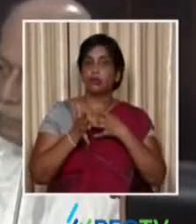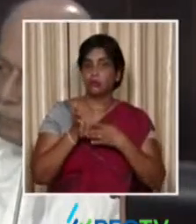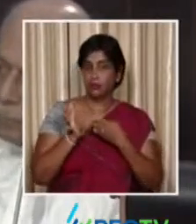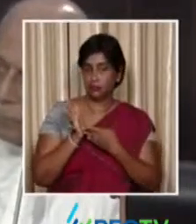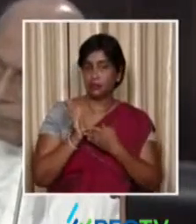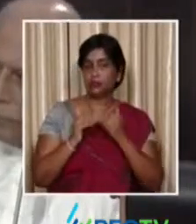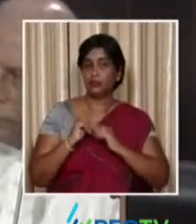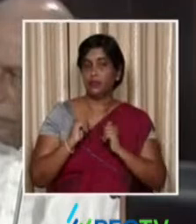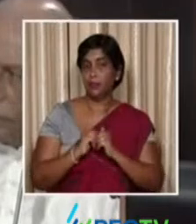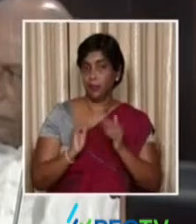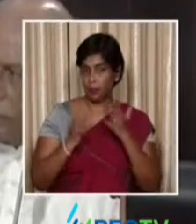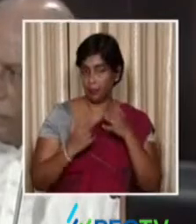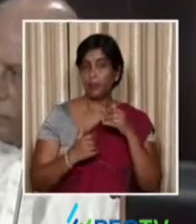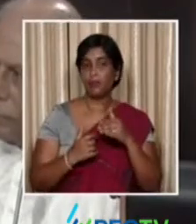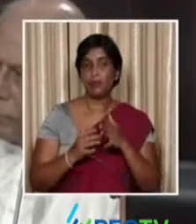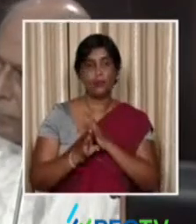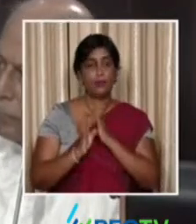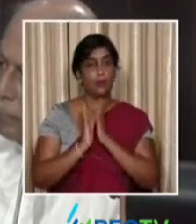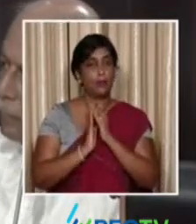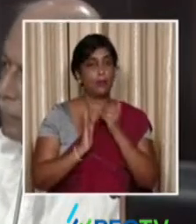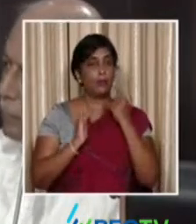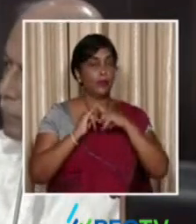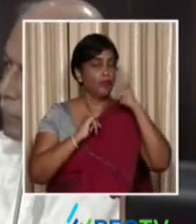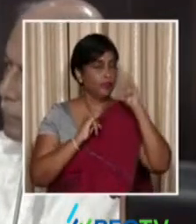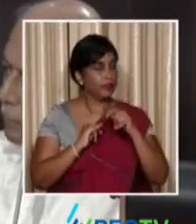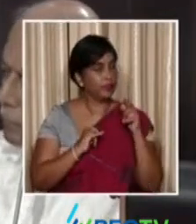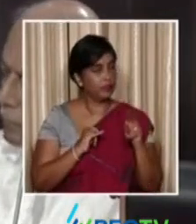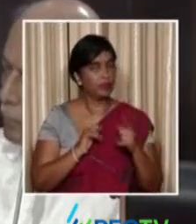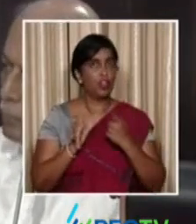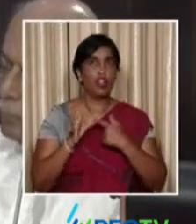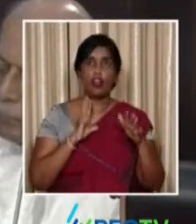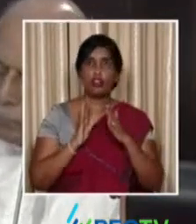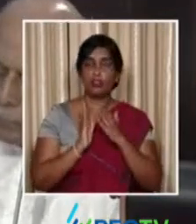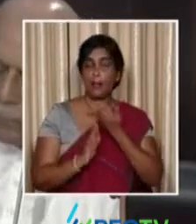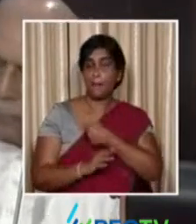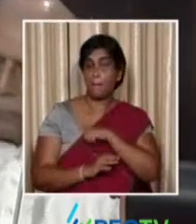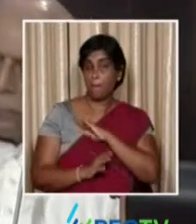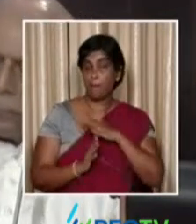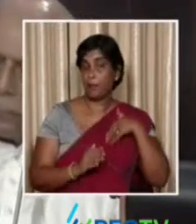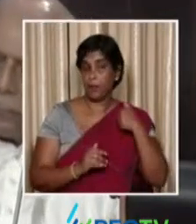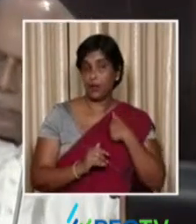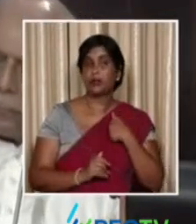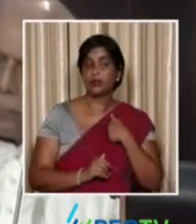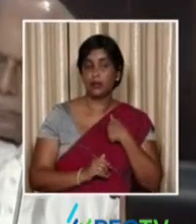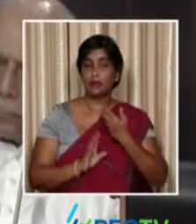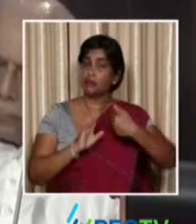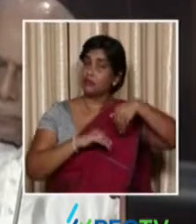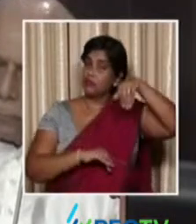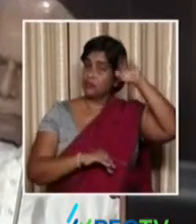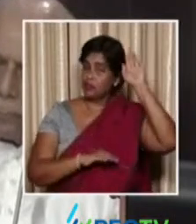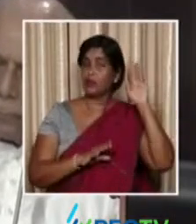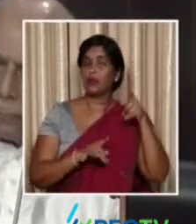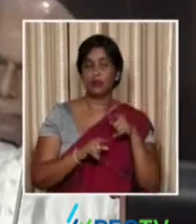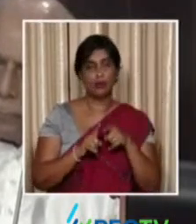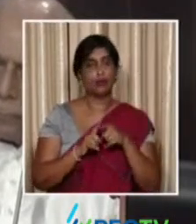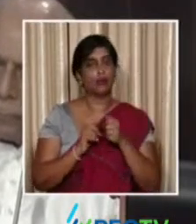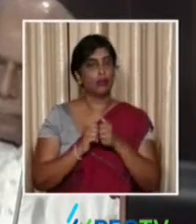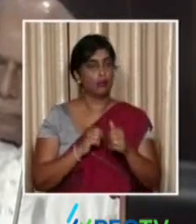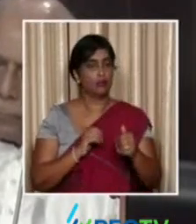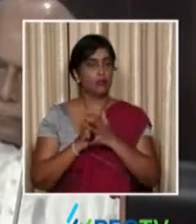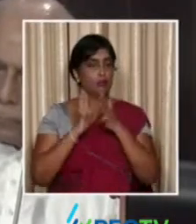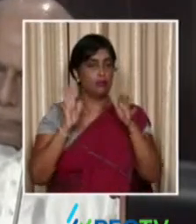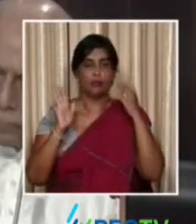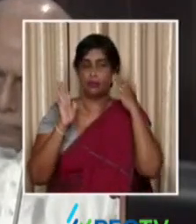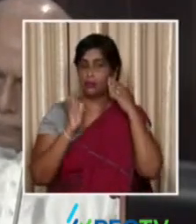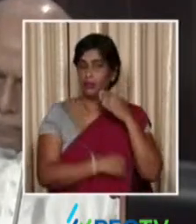අයවැයකින් ක්‍රියාත්මක කරන මහා විහාර විශ්වවිද්‍යාලය අනුරාධපුර මහා විහාරයේ 19 සිය වසේ අගභාග්‍ය දක්වා වැඩි